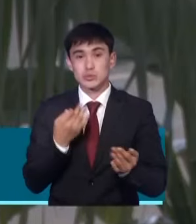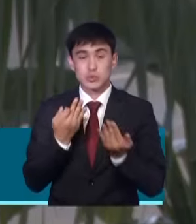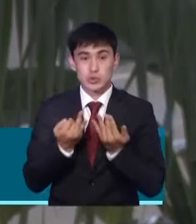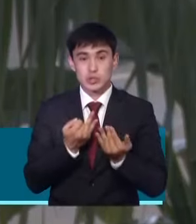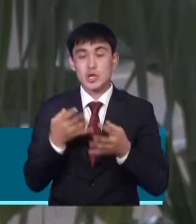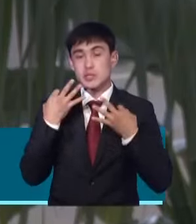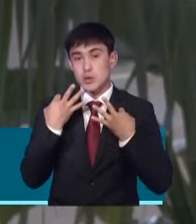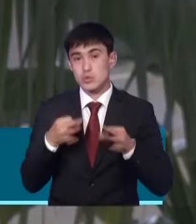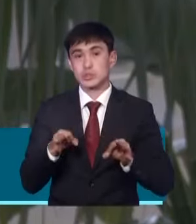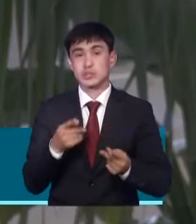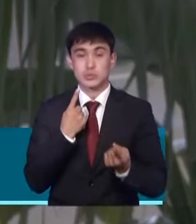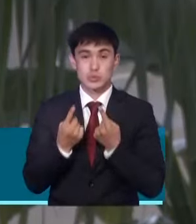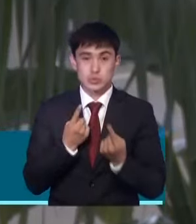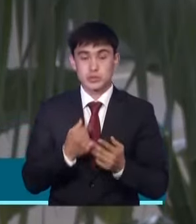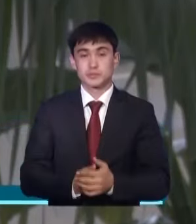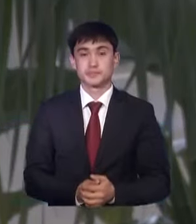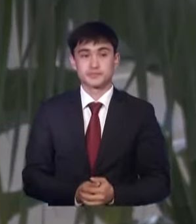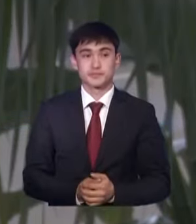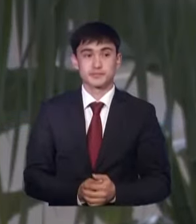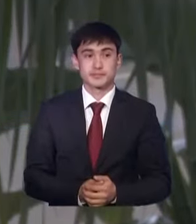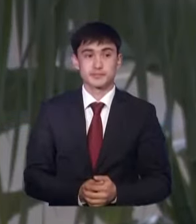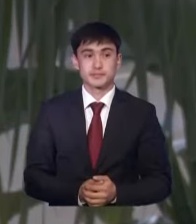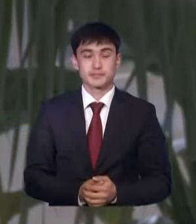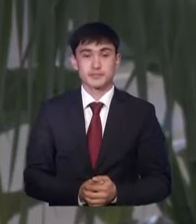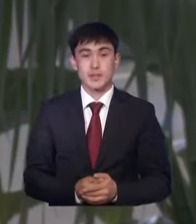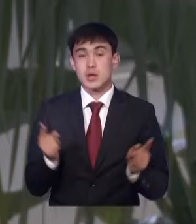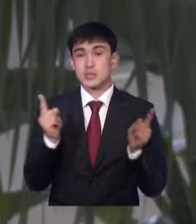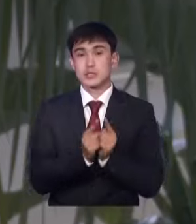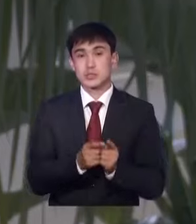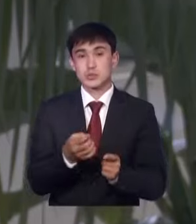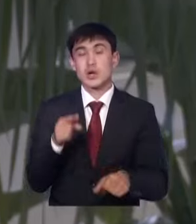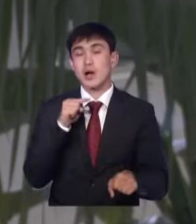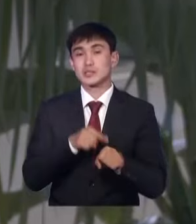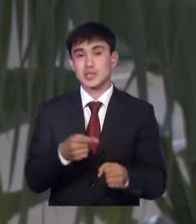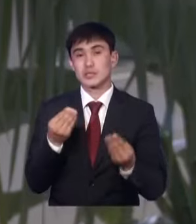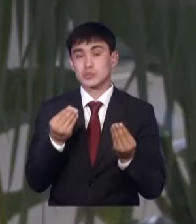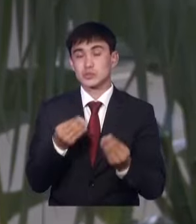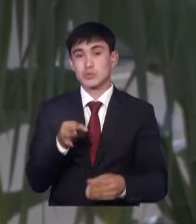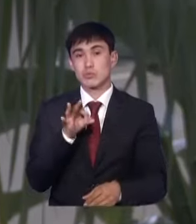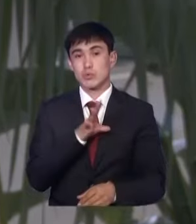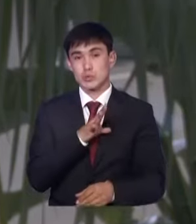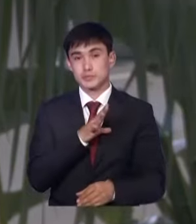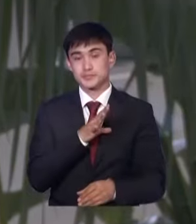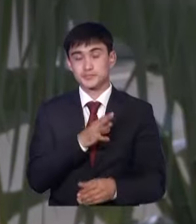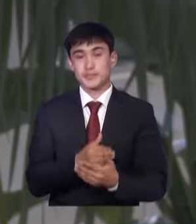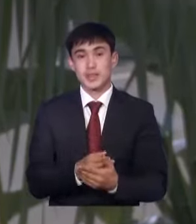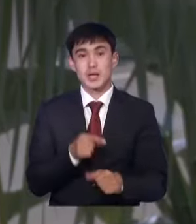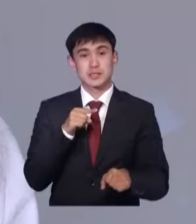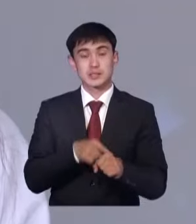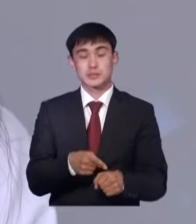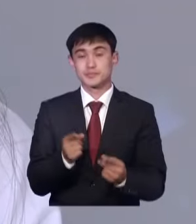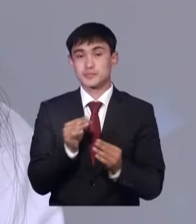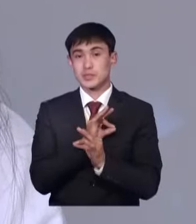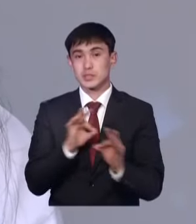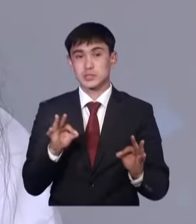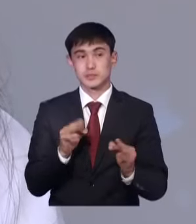ашық, тәуелсіз, ашық сөйлестік. Кездесу өте әсерлі болды, әсерлі сезім қалдырды.